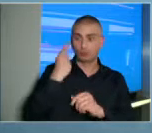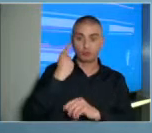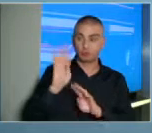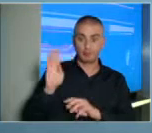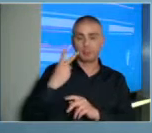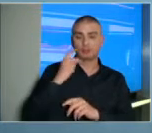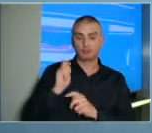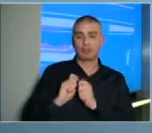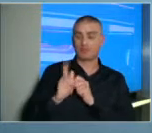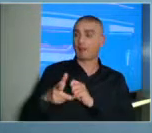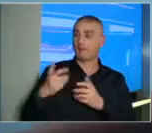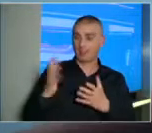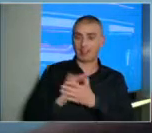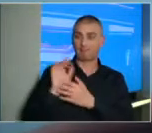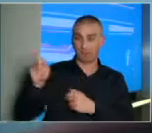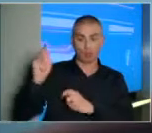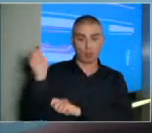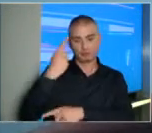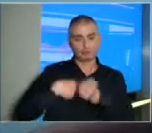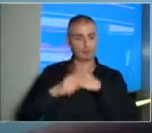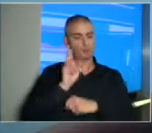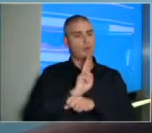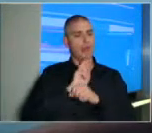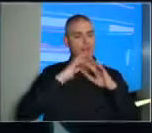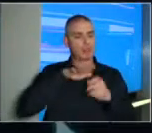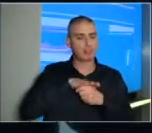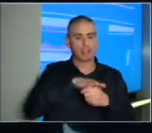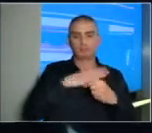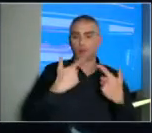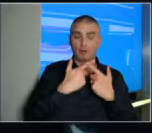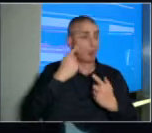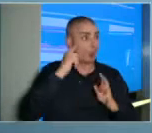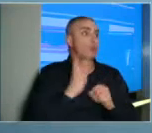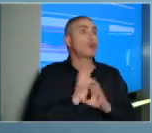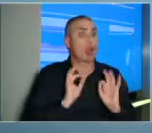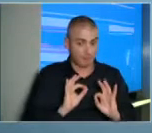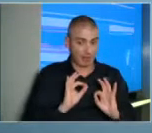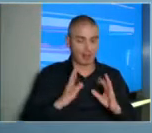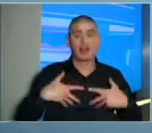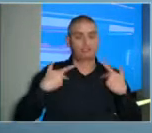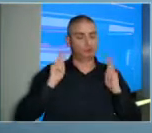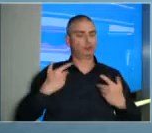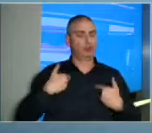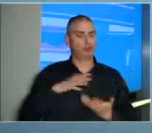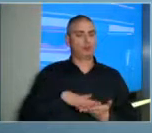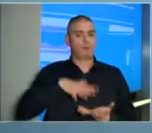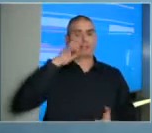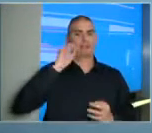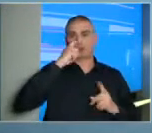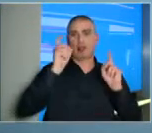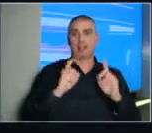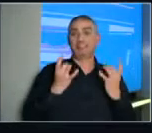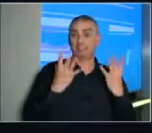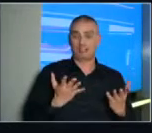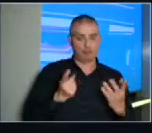שהעדיף לממן את החברים שלו מקיסריה במקום למגן את הנגמשים בצוק איתן. נורמלי לשמוח שיש לנו מאגרים אדירים של גז